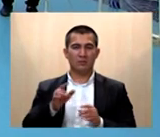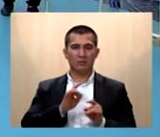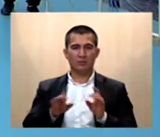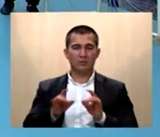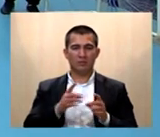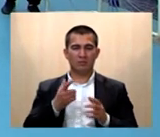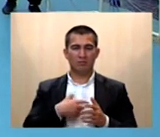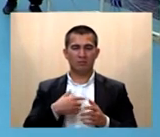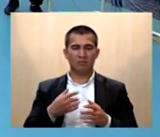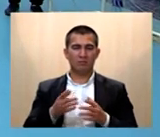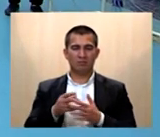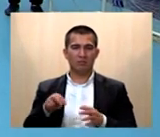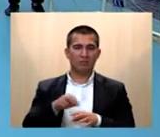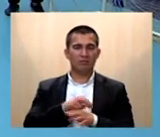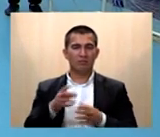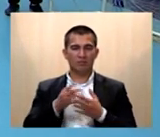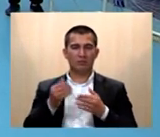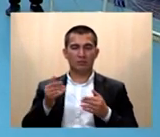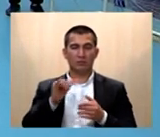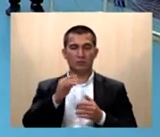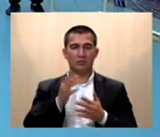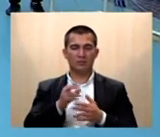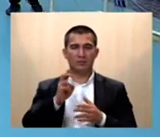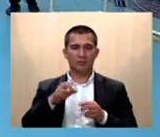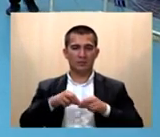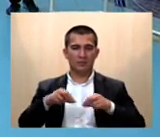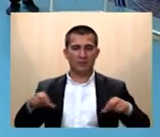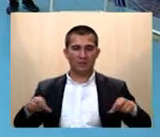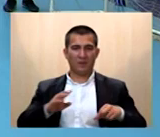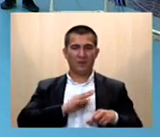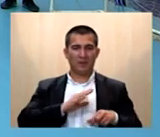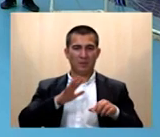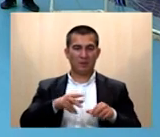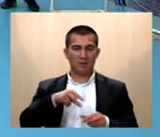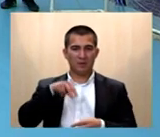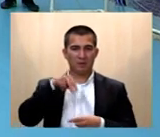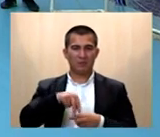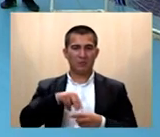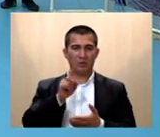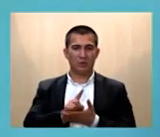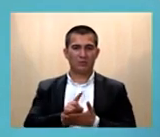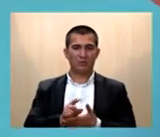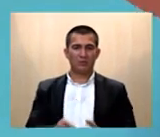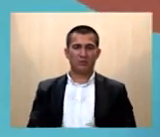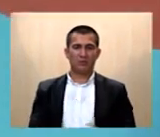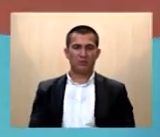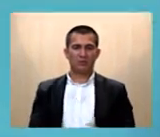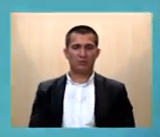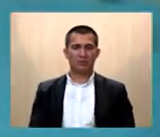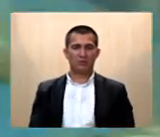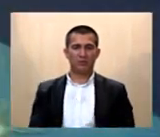o'sha chizig'ning ustida bo'lishi kerak to'p tepilayotgan daqiqalarda. Qani yana bir marta